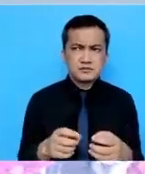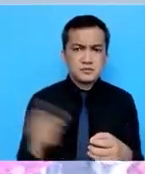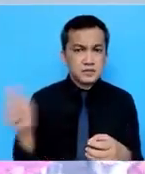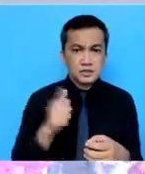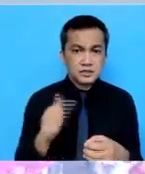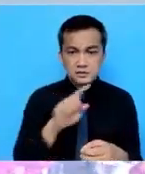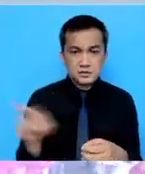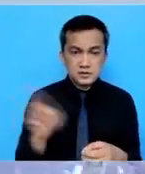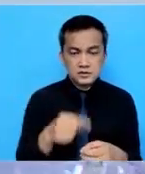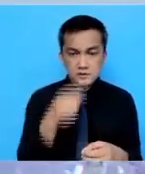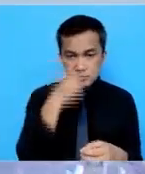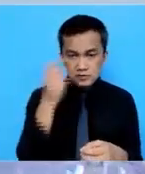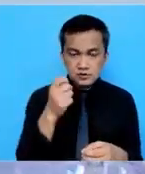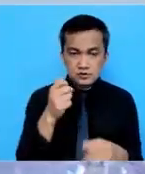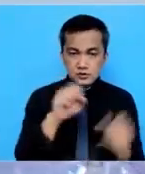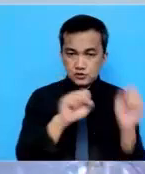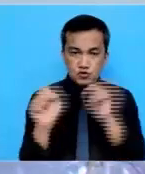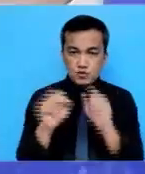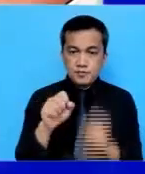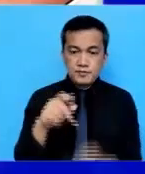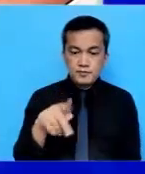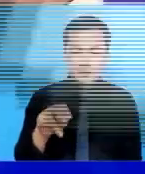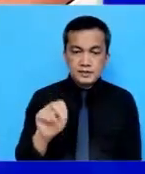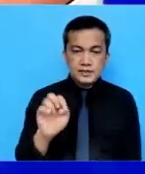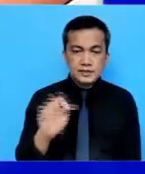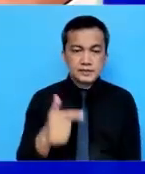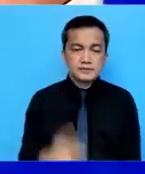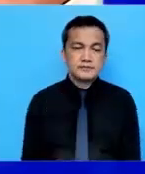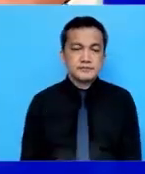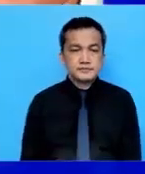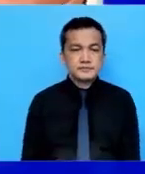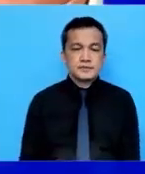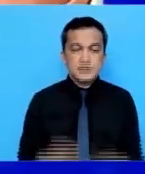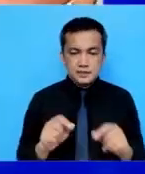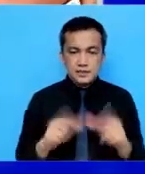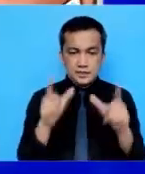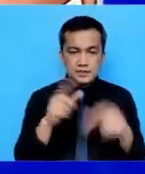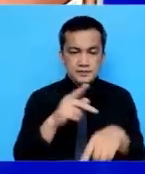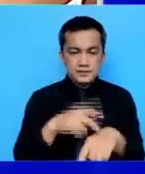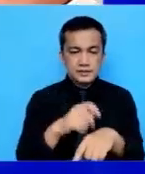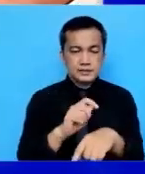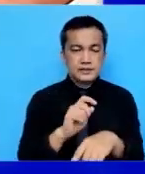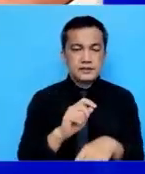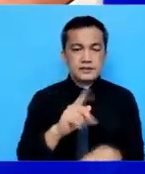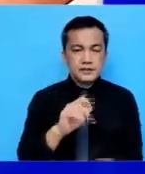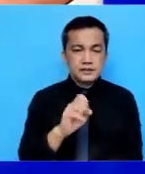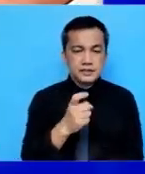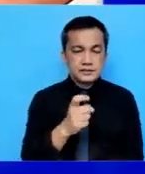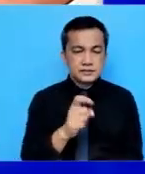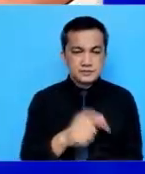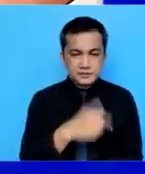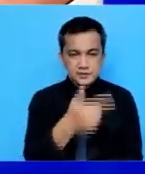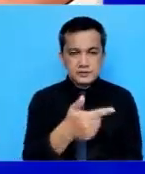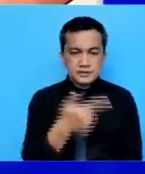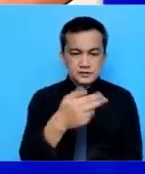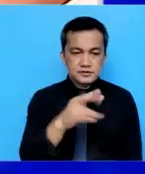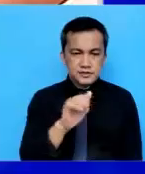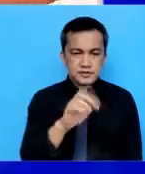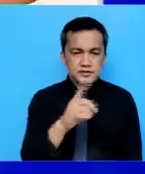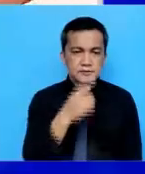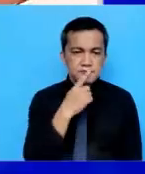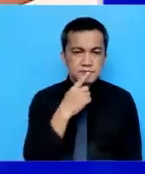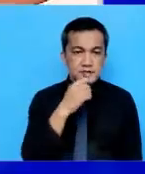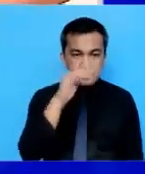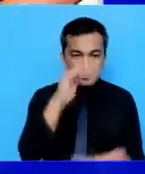sa bagyong Paeng. At live mula sa PTEX, nasa frontline ng balitang yan si Gerard de la Peña. Gerard, nabawasan na ba